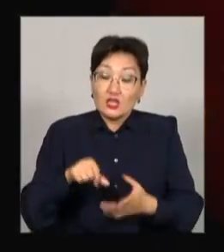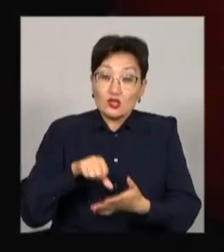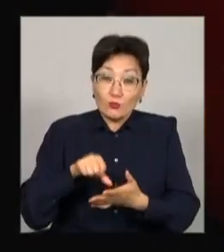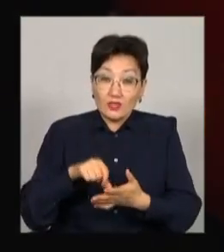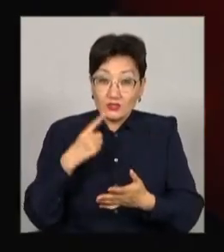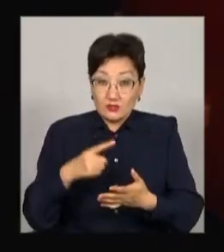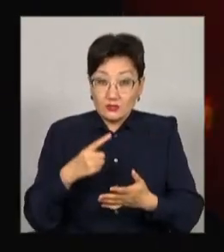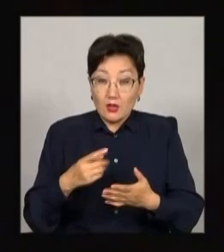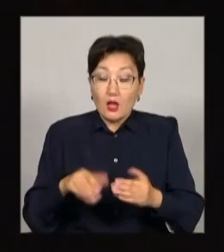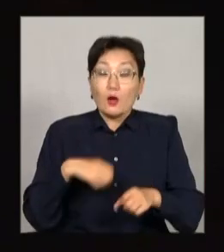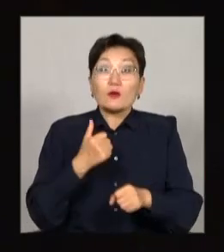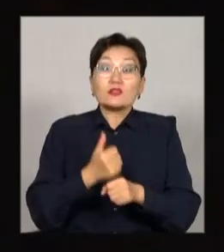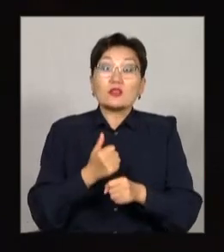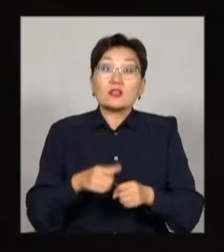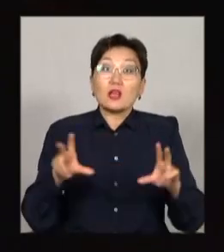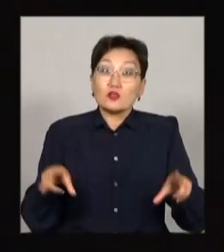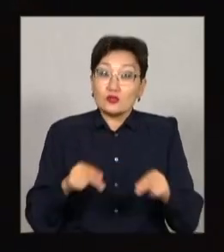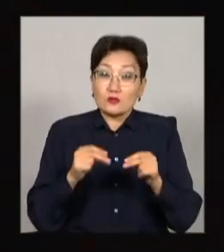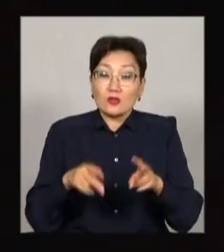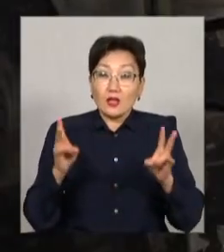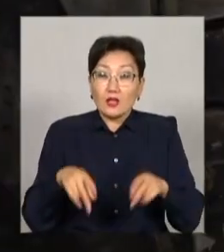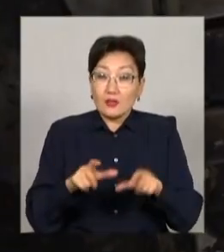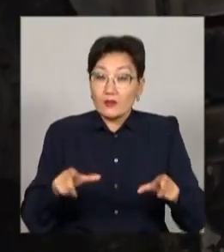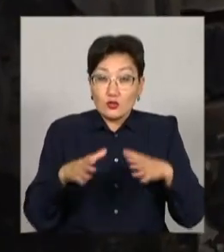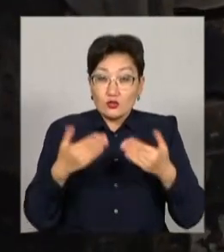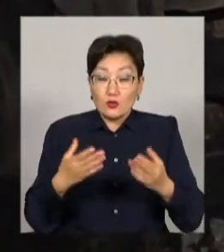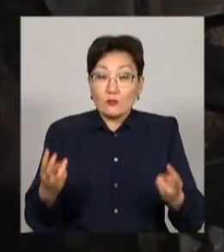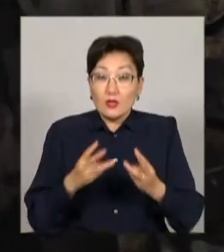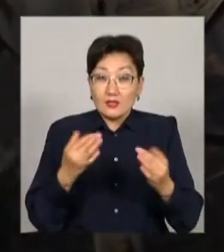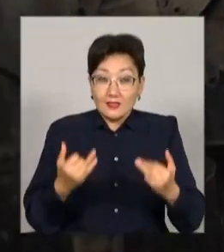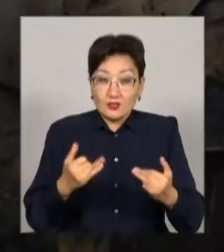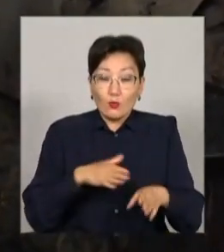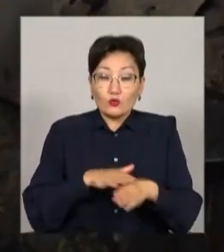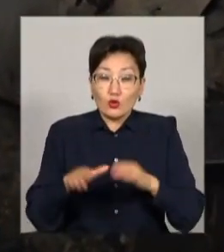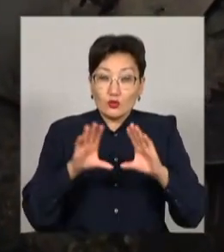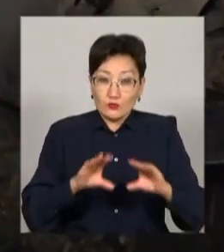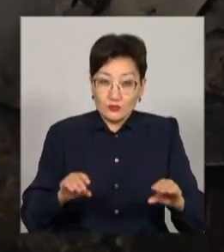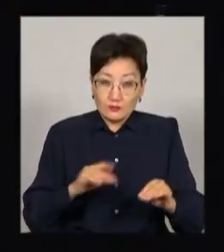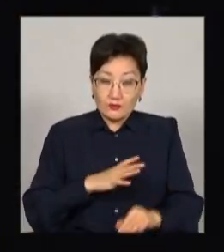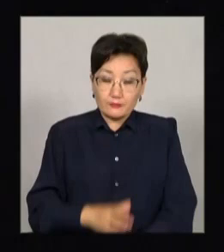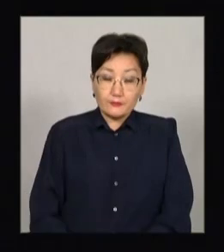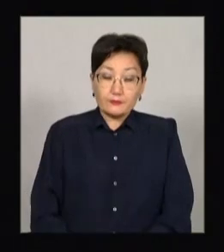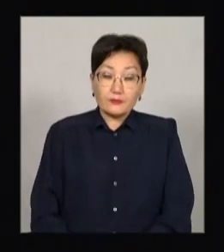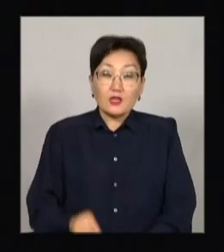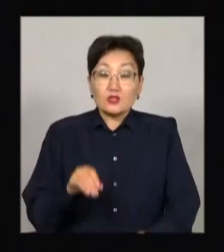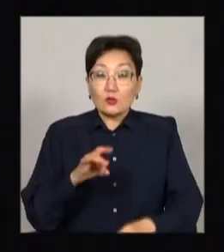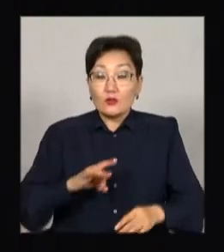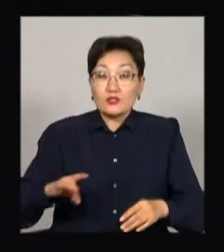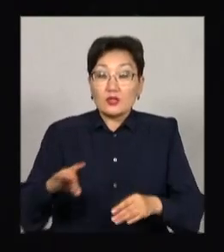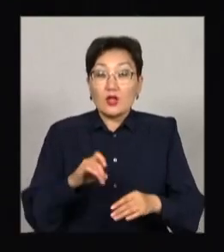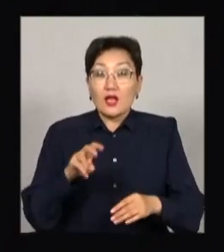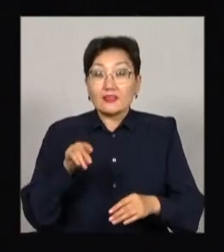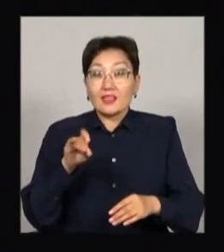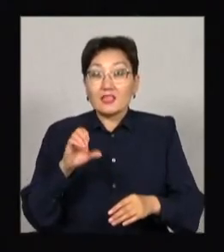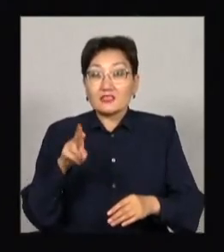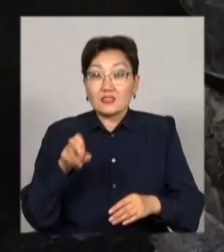дейді. Ең бастысы абырой болғанда жапа шеккендер жоқ, өрт дәл қазір тізгінделіп деп отыр. Жетісу ауданындағы